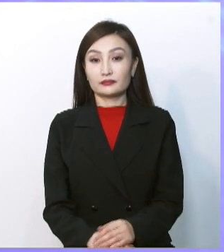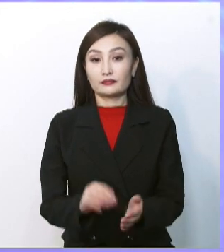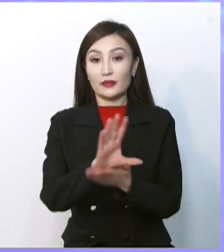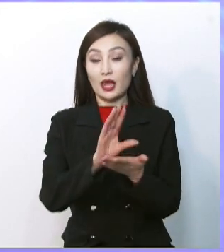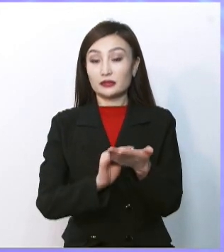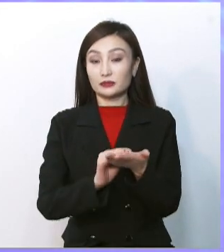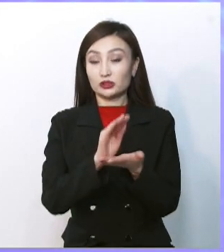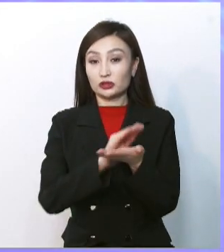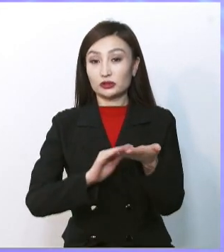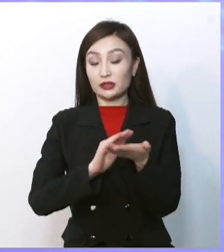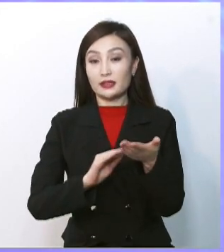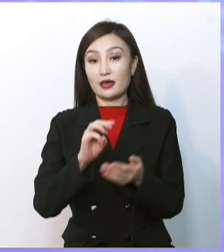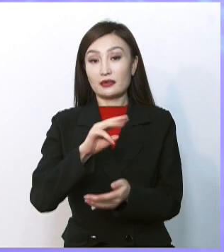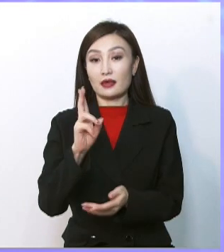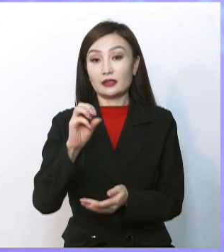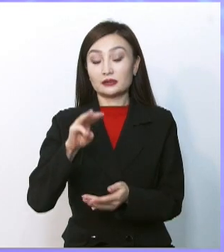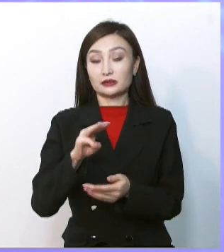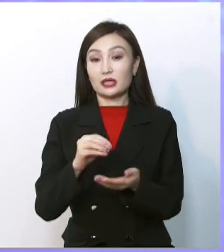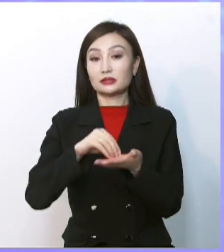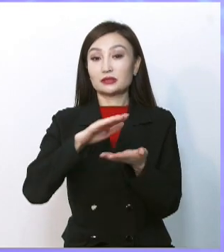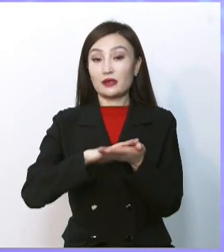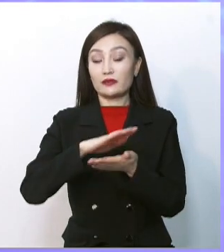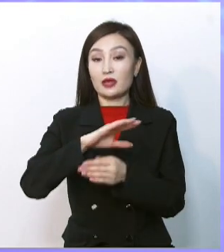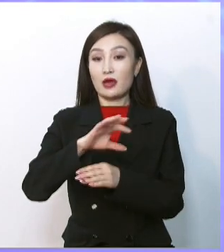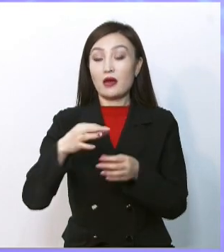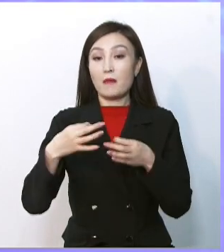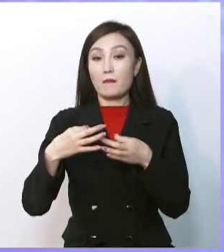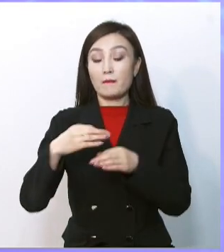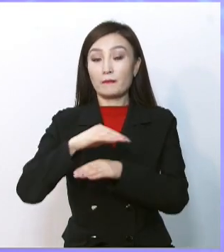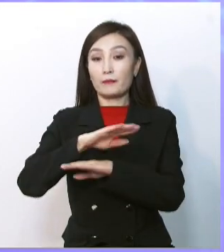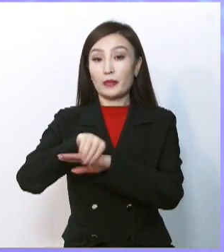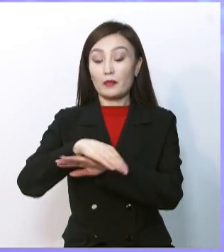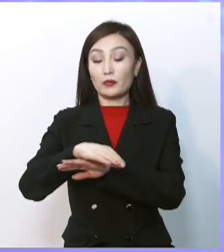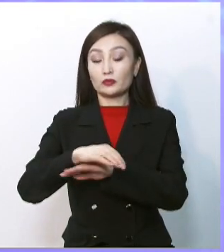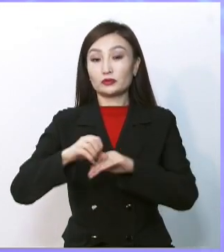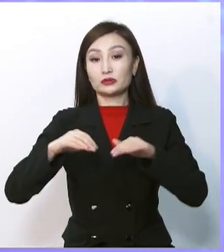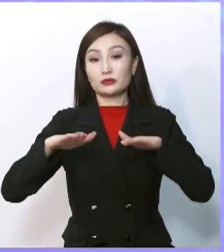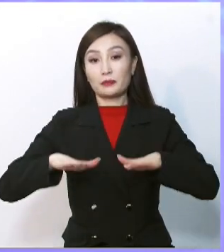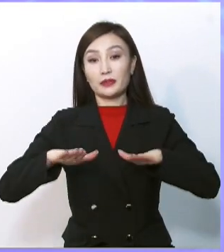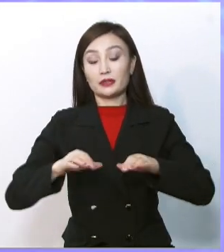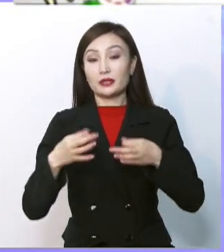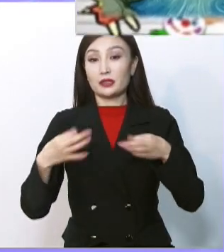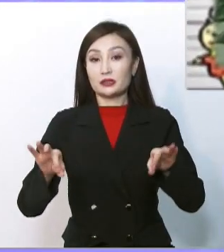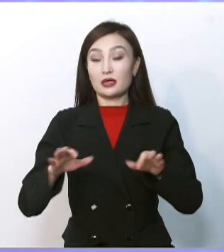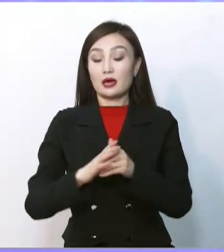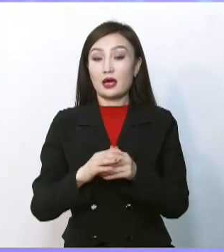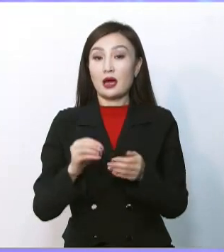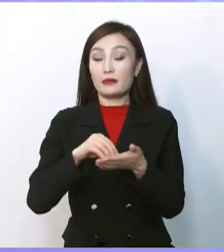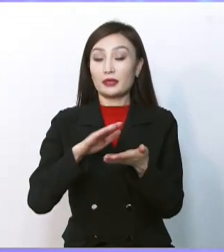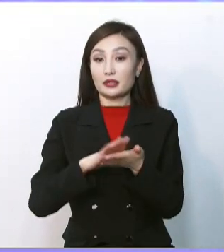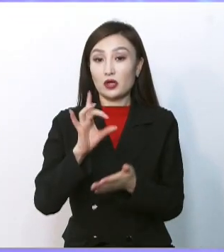Спишите текст, вставьте пропущенные окончания глаголов прошедшего времени.